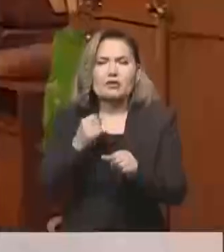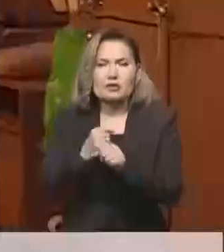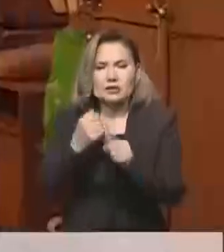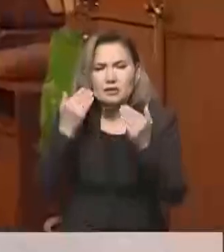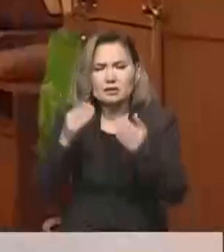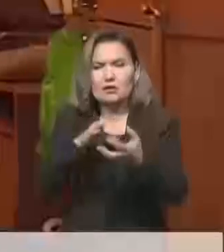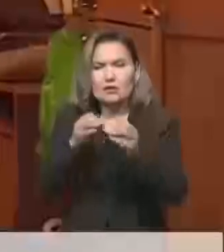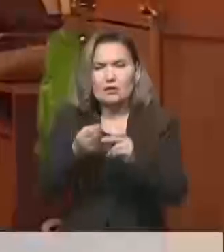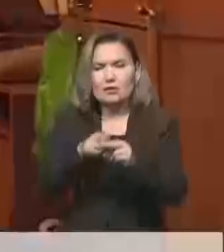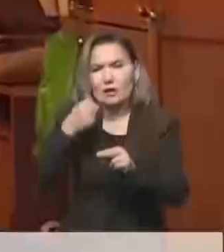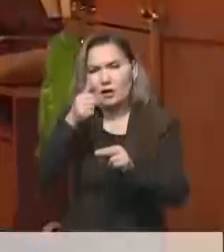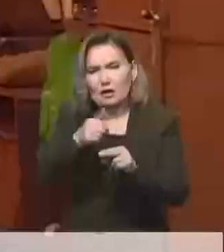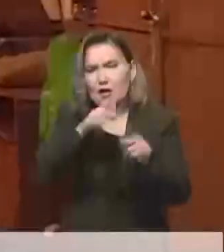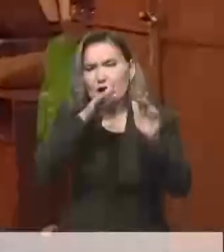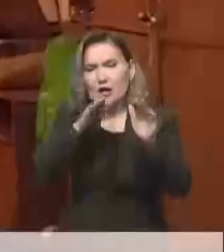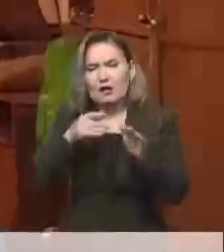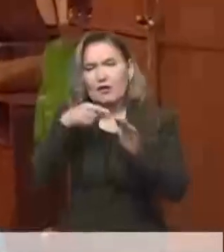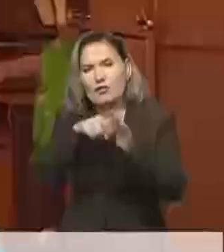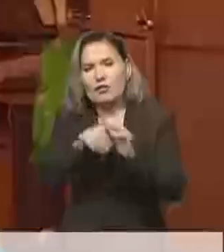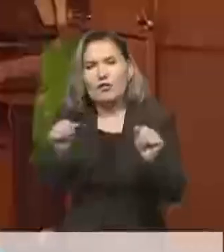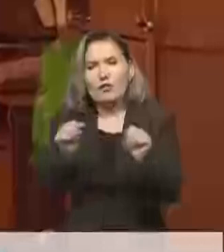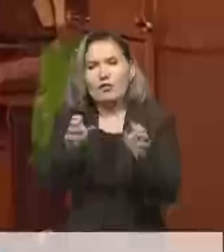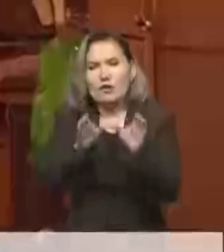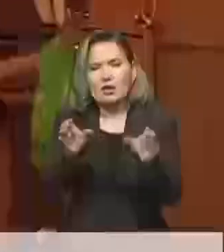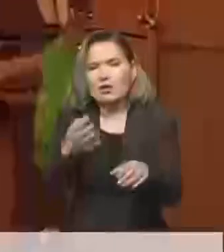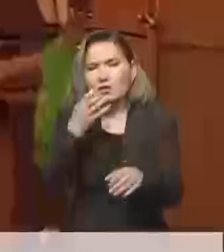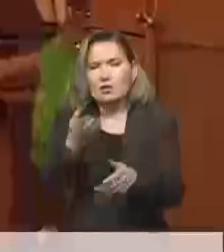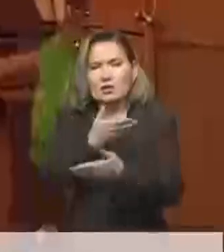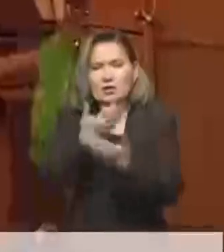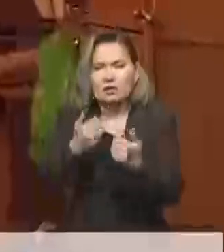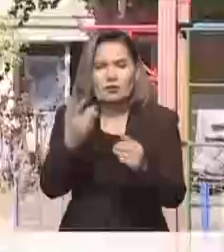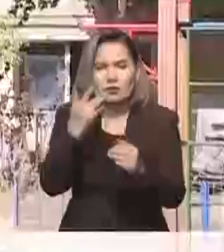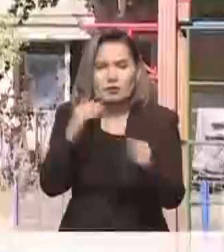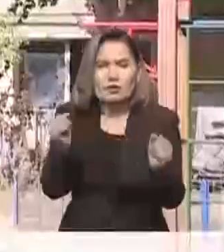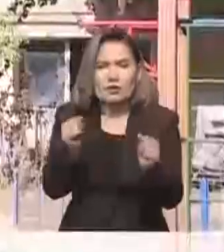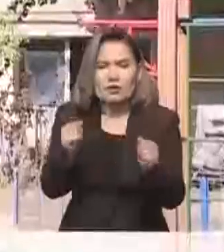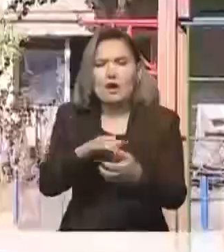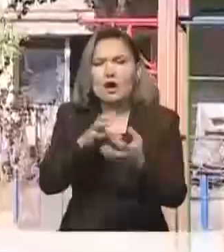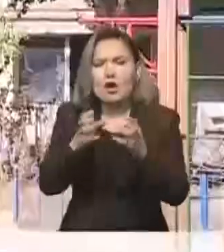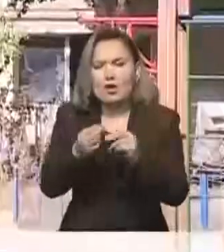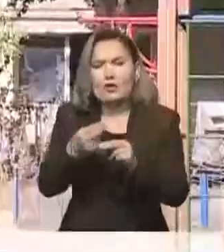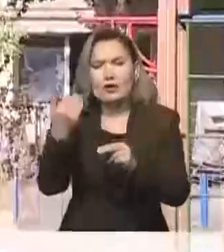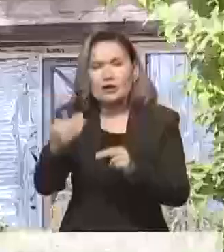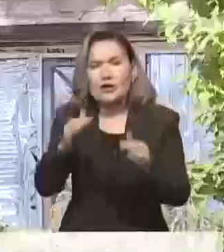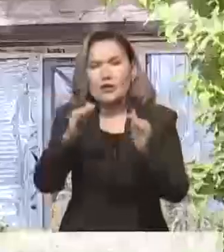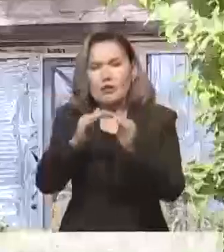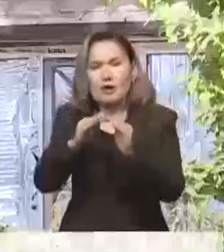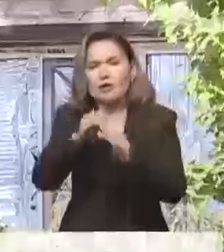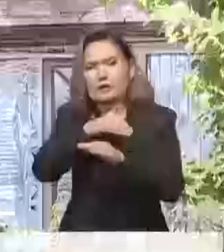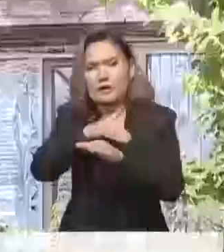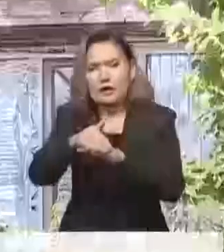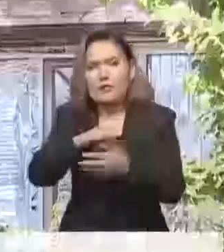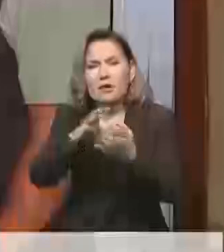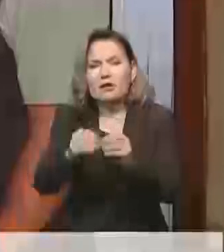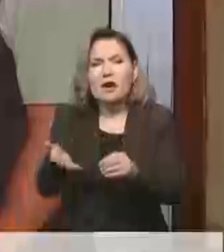біз. Мен мына батарейдің қамық кигізіп отырмыз жан жақтан бәріміз де. Бір көшенің бойында апатты деп танылған 5 баспана тұр. Барлығы да өткен